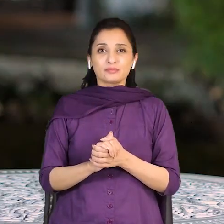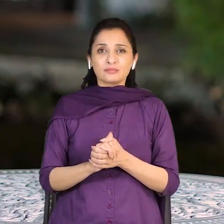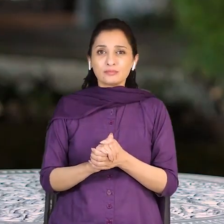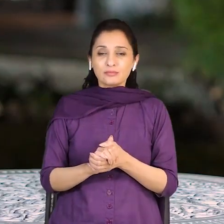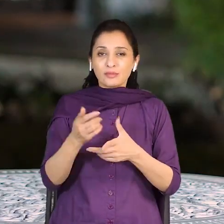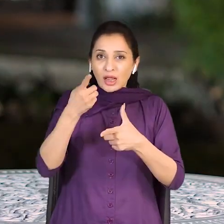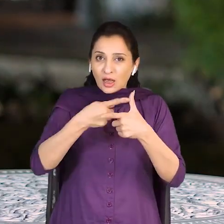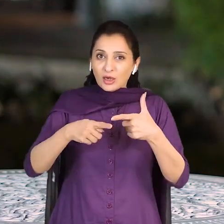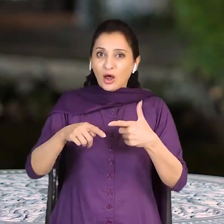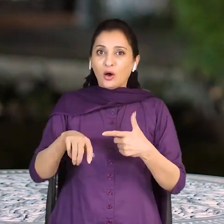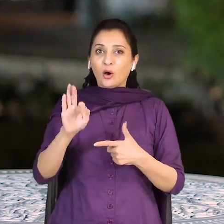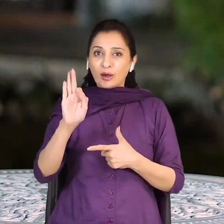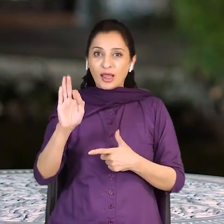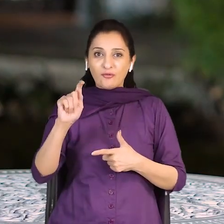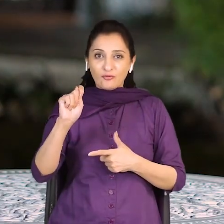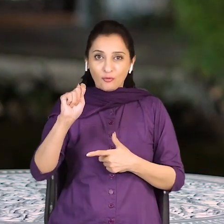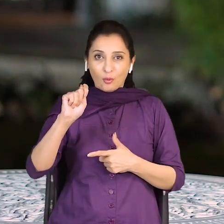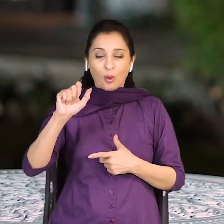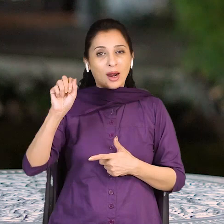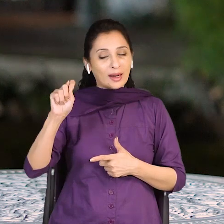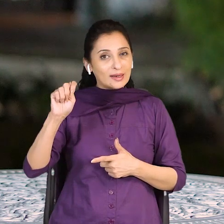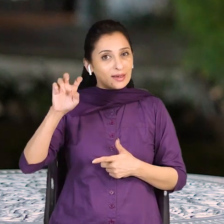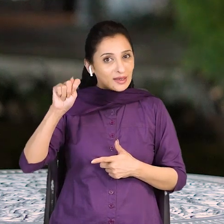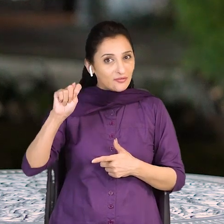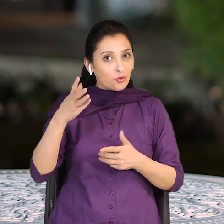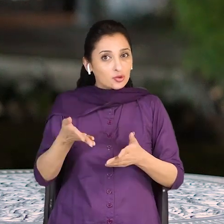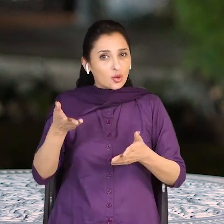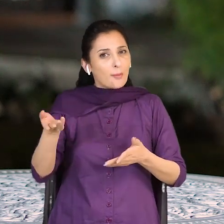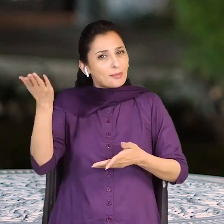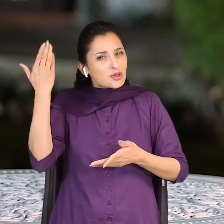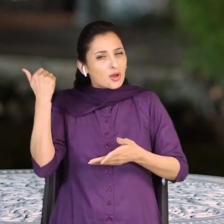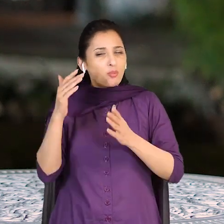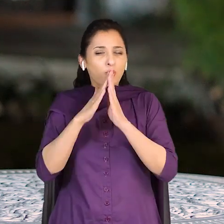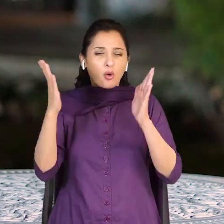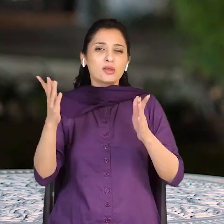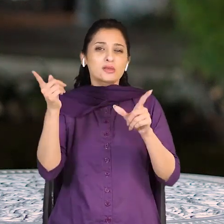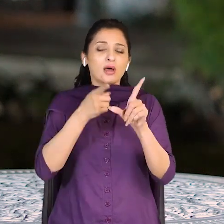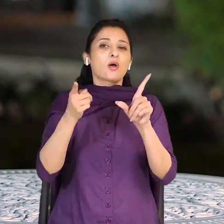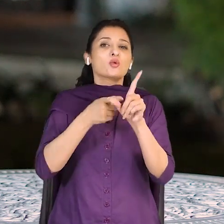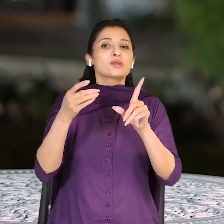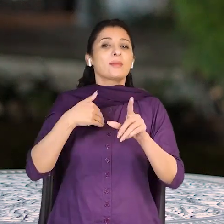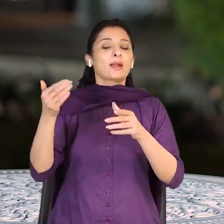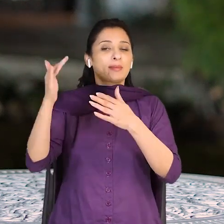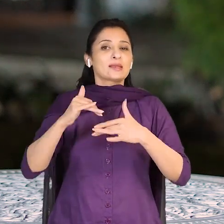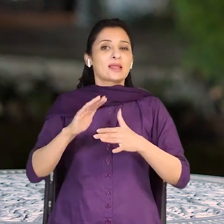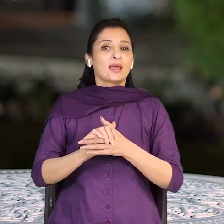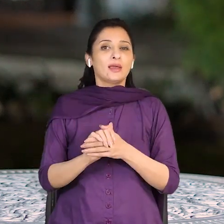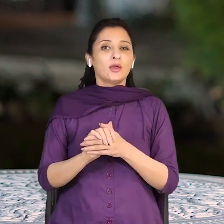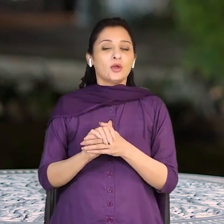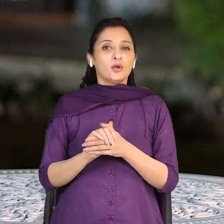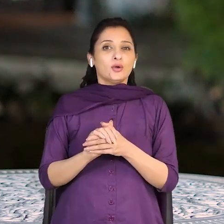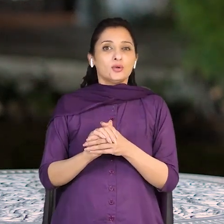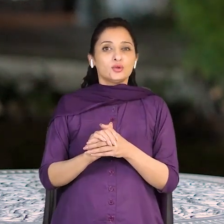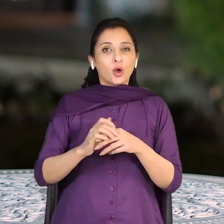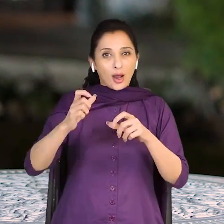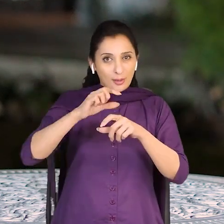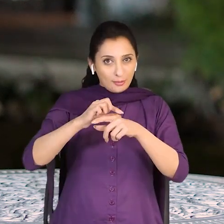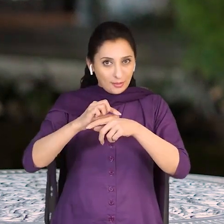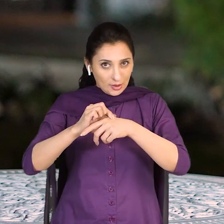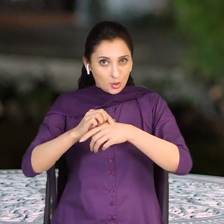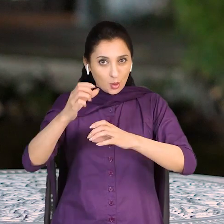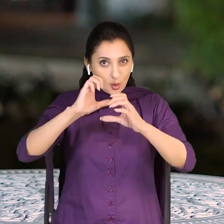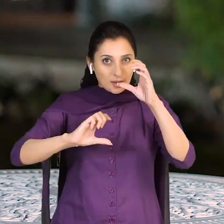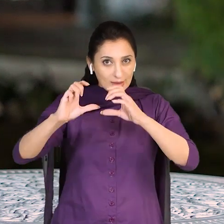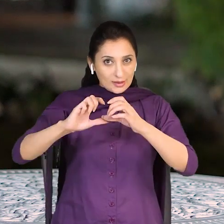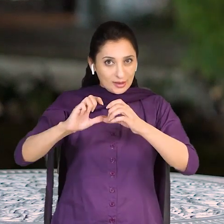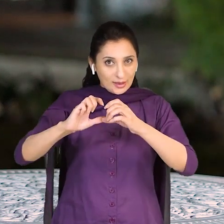जो है इतने सालों से हमारे पास है, अब उसकी जो हम कल्चरल प्रिजर्वेशन का भी काम कर रहे हैं। और अभी